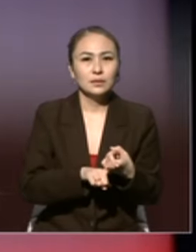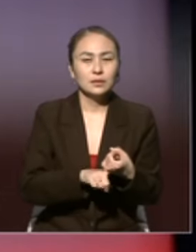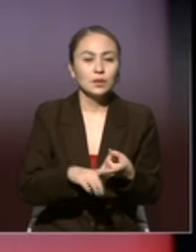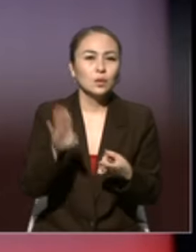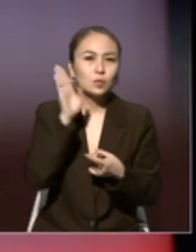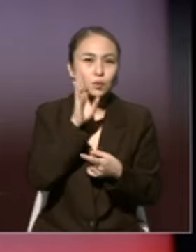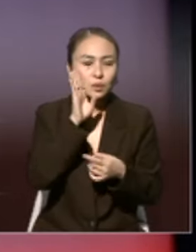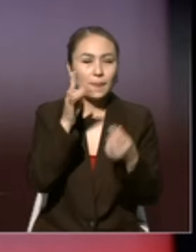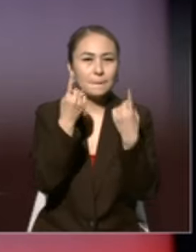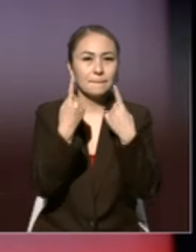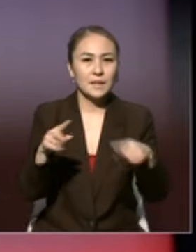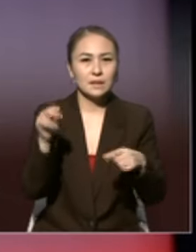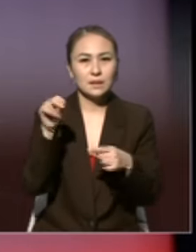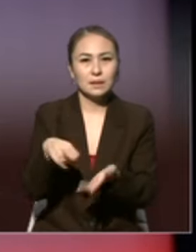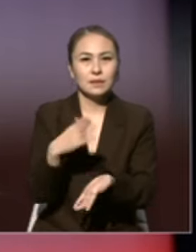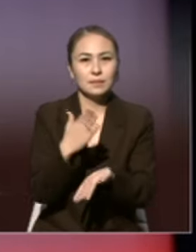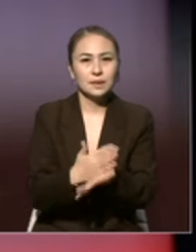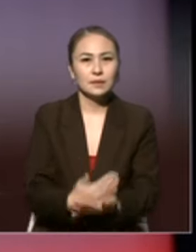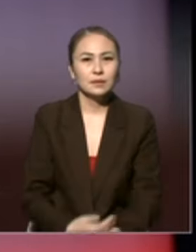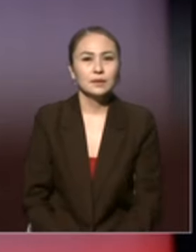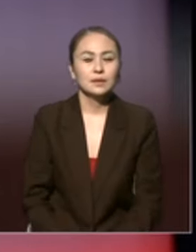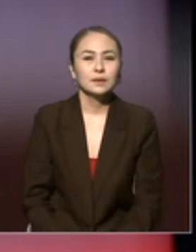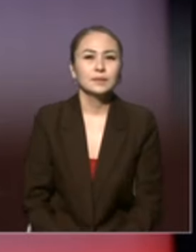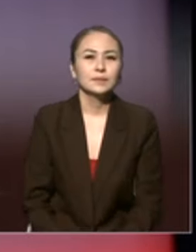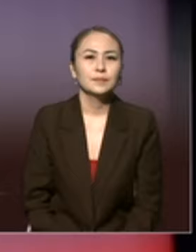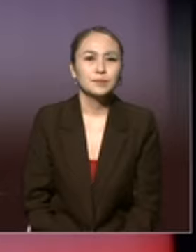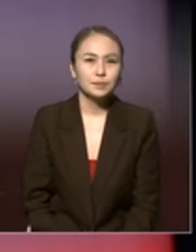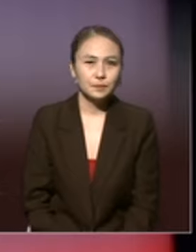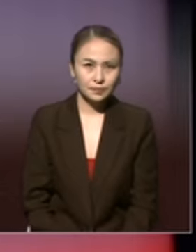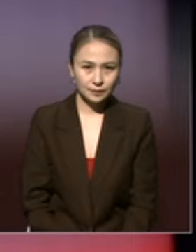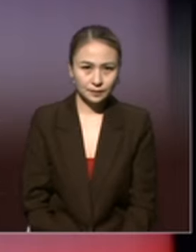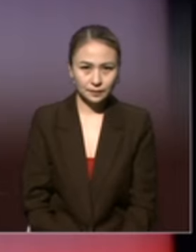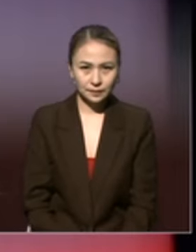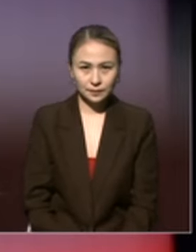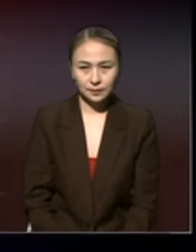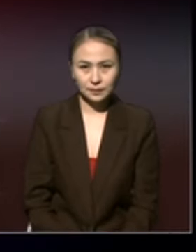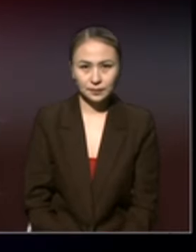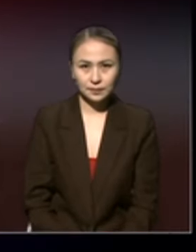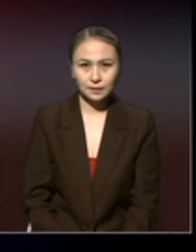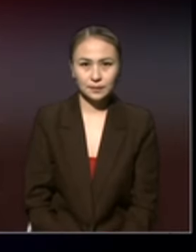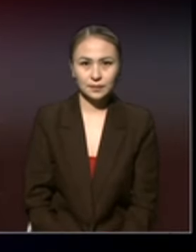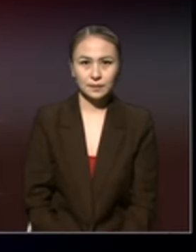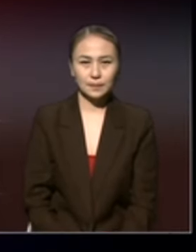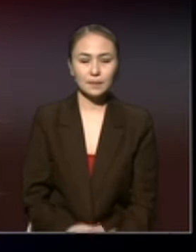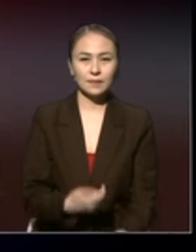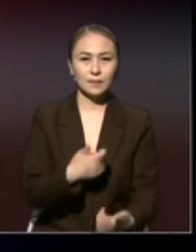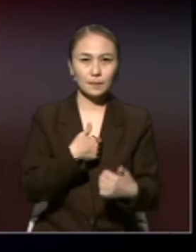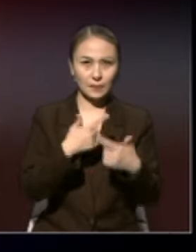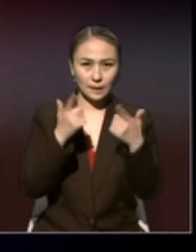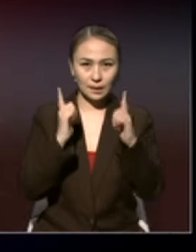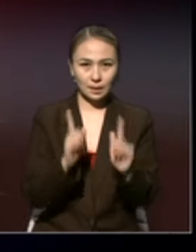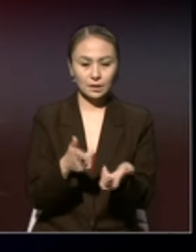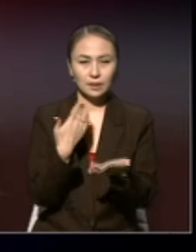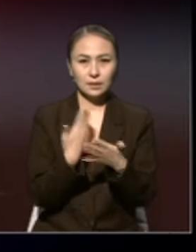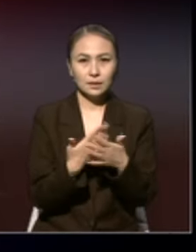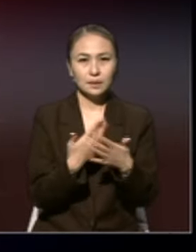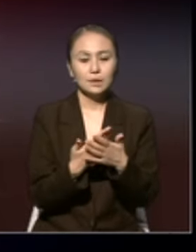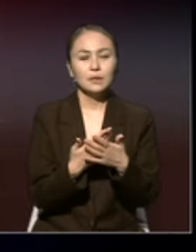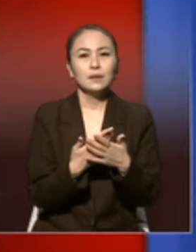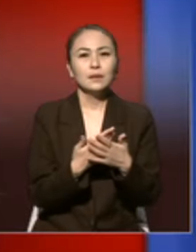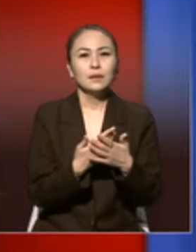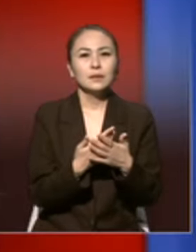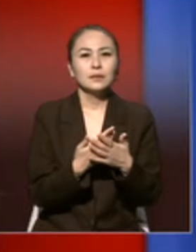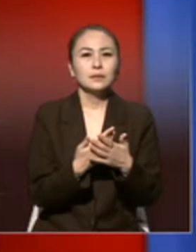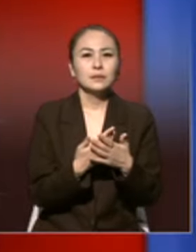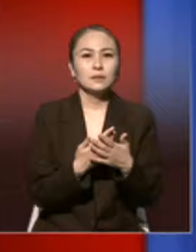судан да басқа бізде апаттар бар. Оны да ойлауымыз керек. Айтуар асқұрылмен келсем, мысалға иә, жаңағында енді